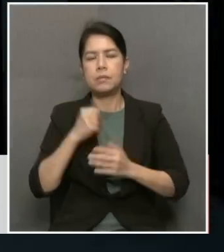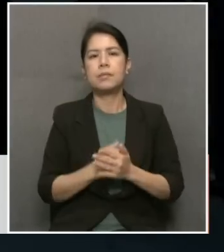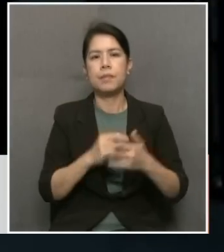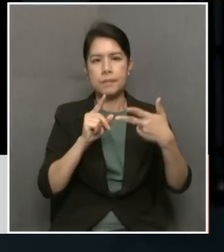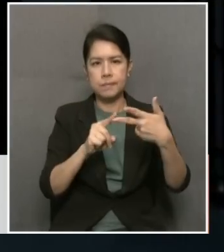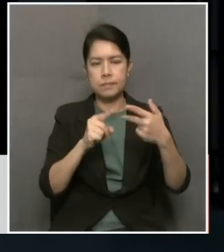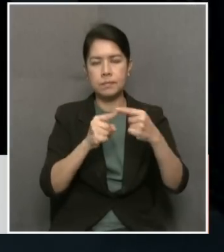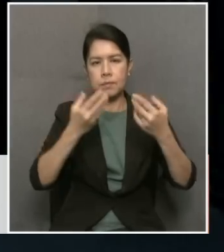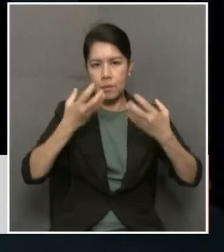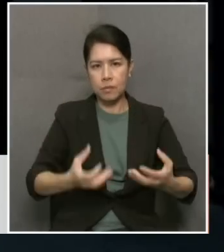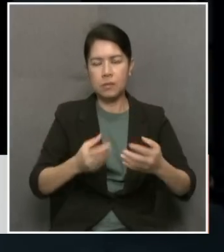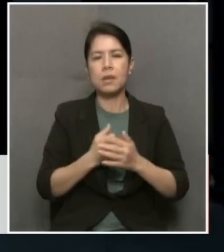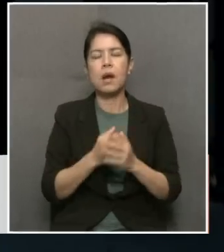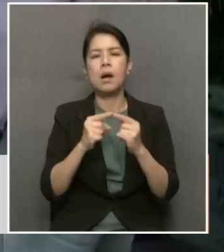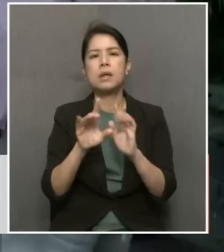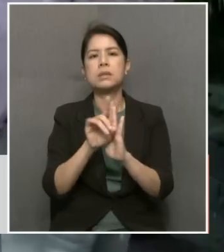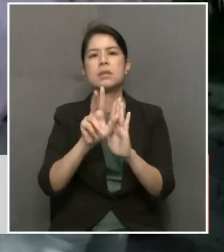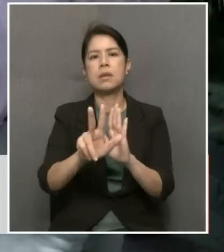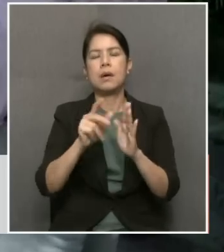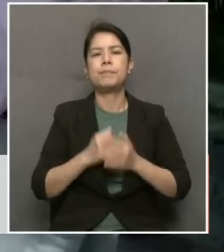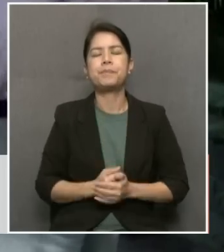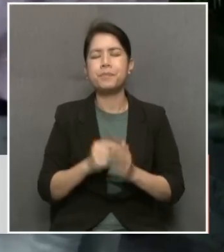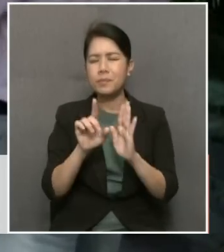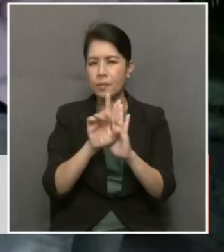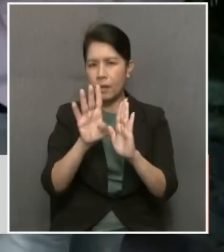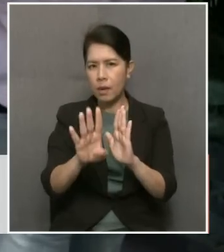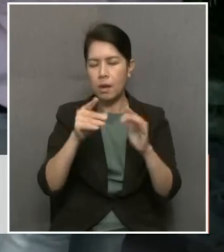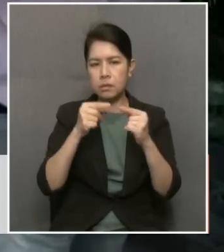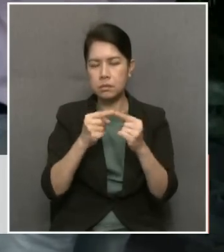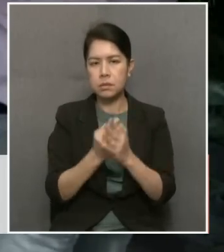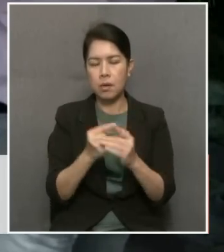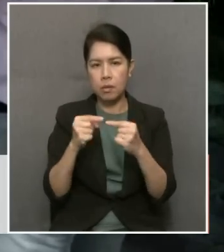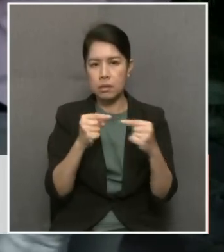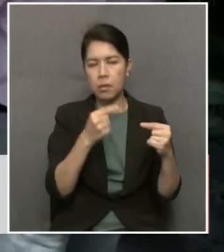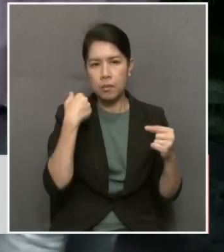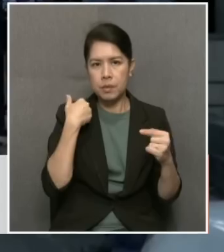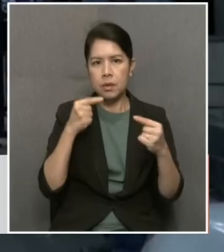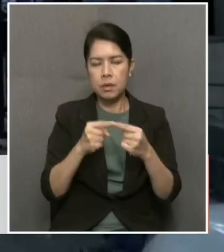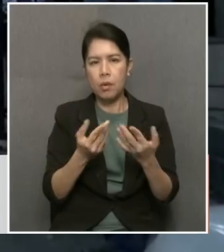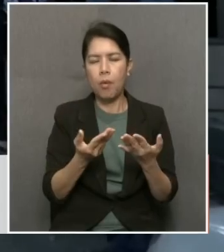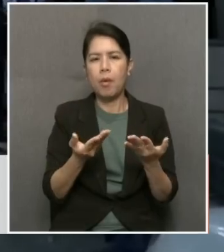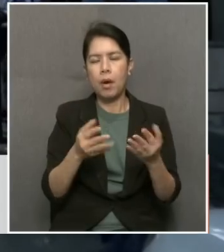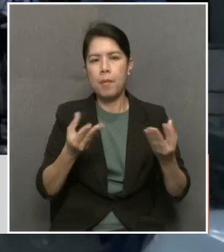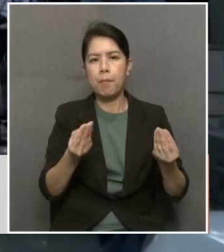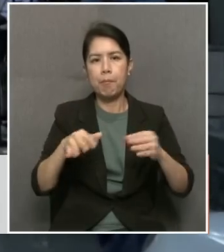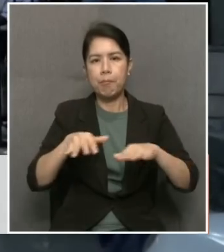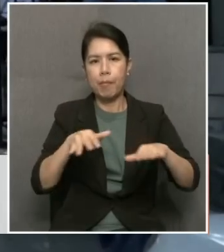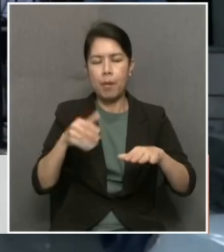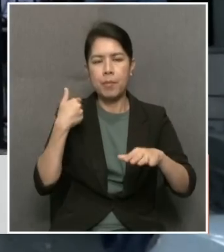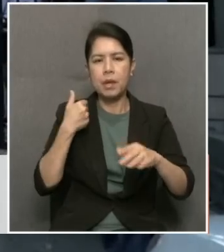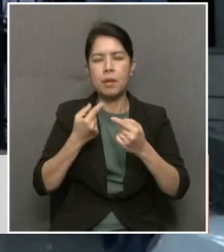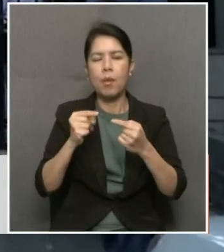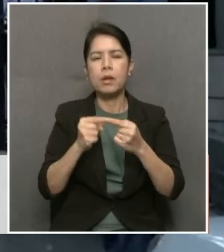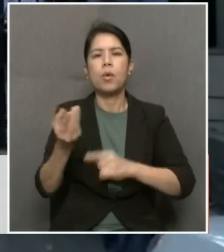ที่แรงที่สุดครับส่วนครั้งที่3ครั้งที่4เกิดตามมานะครับเป็นแผ่นดินไหวขนาดเล็กครับ ศูนย์กลางแ